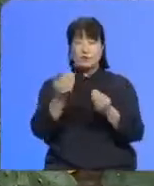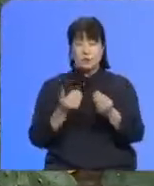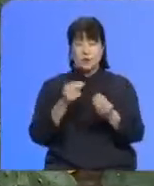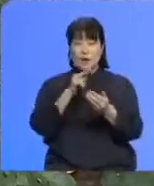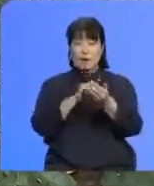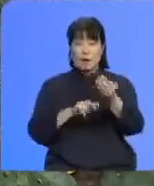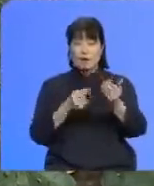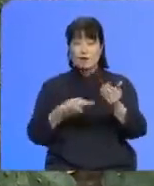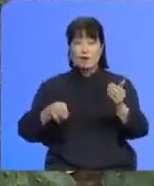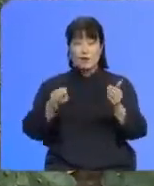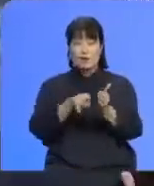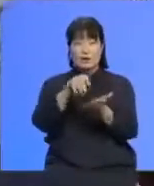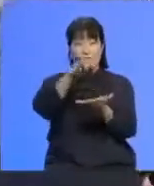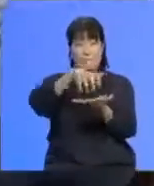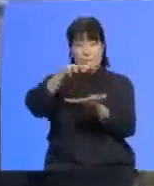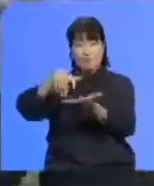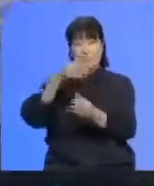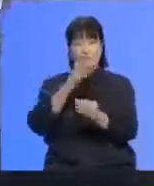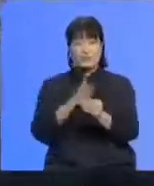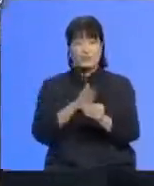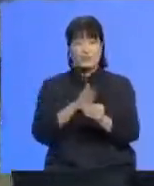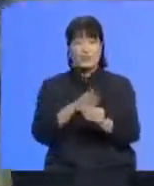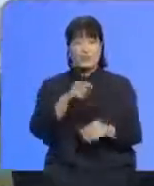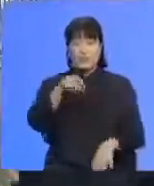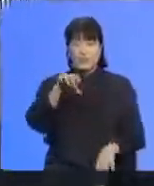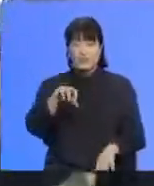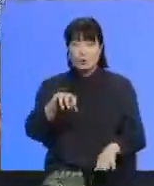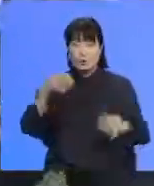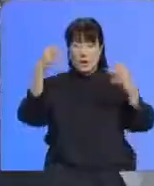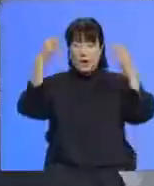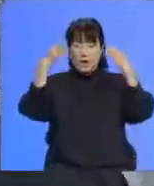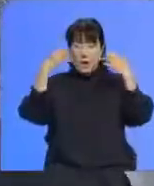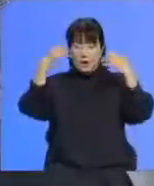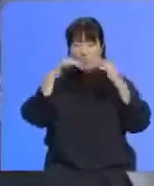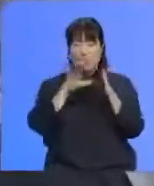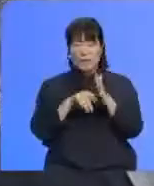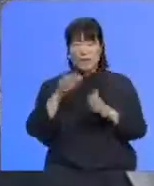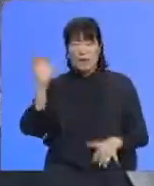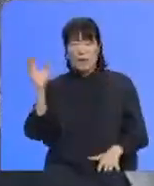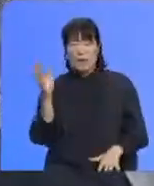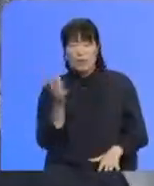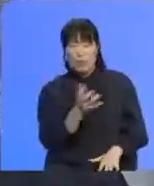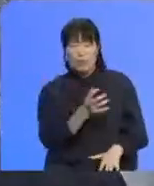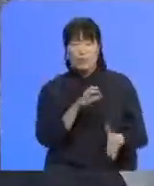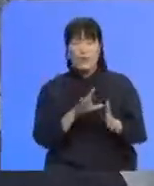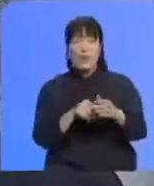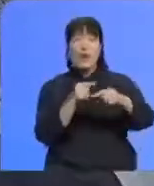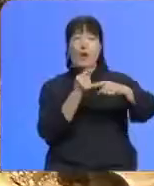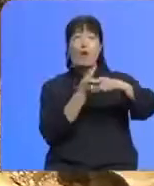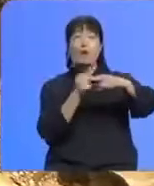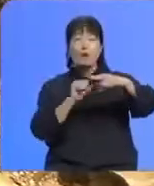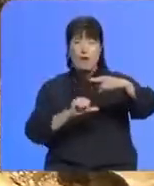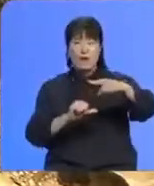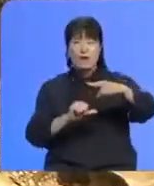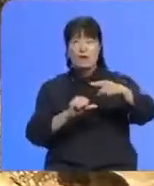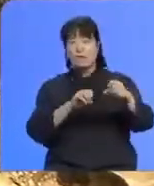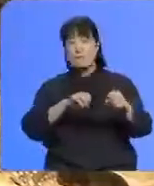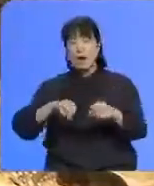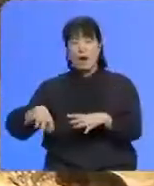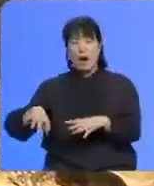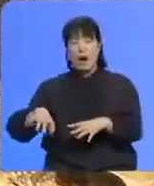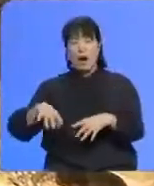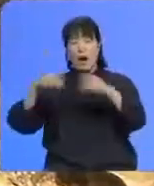수확에 나섰습니다. 이 농장은 올해 여름 태풍에 사과의 5분의 1을 잃었습니다. 휘몰아치던